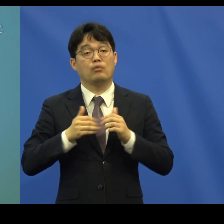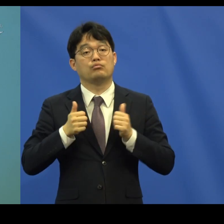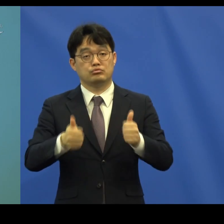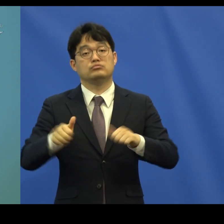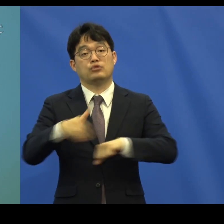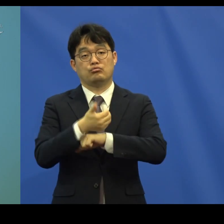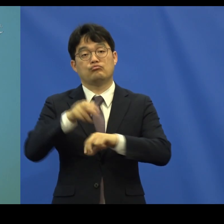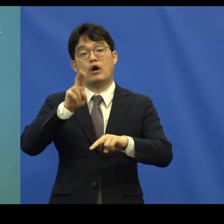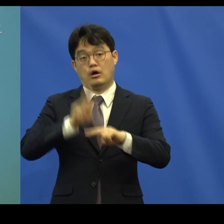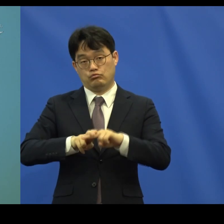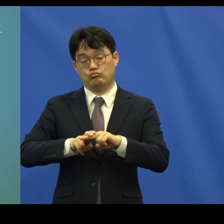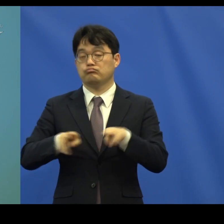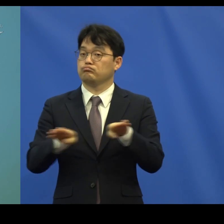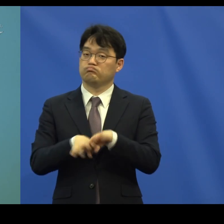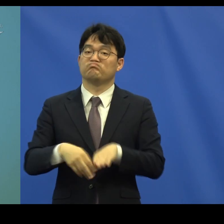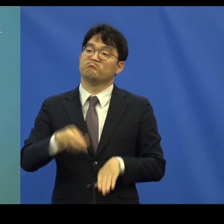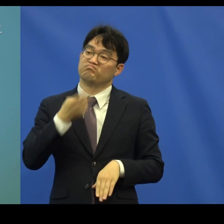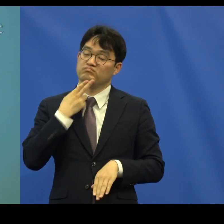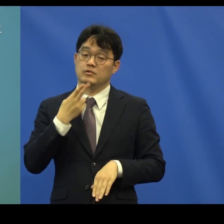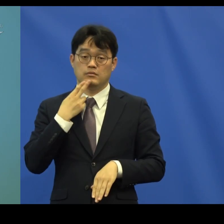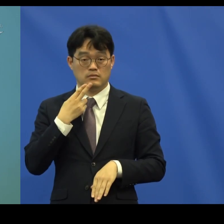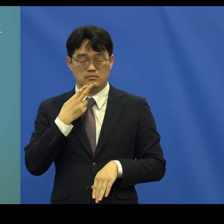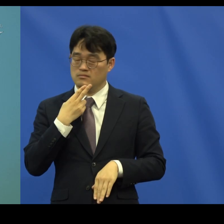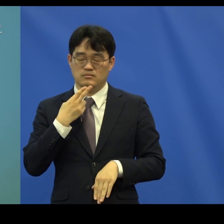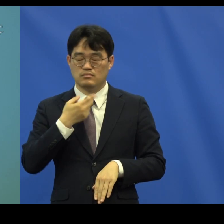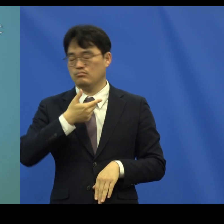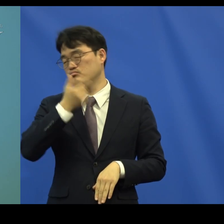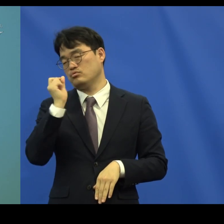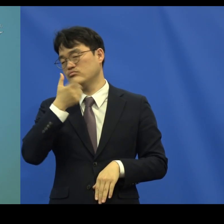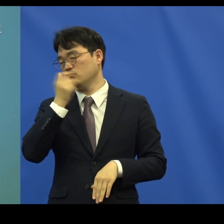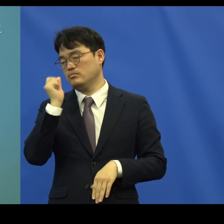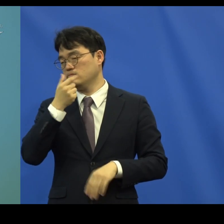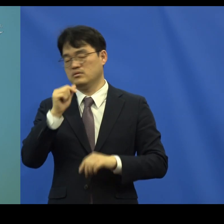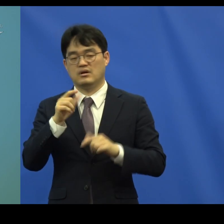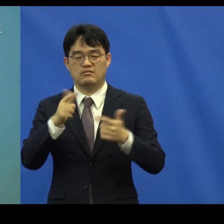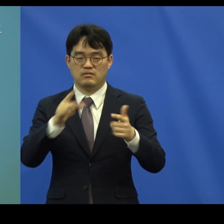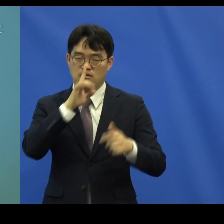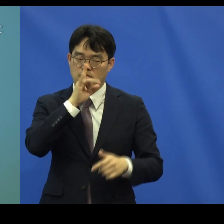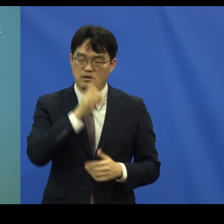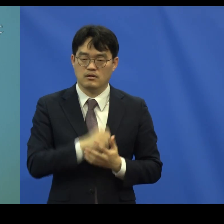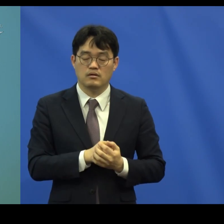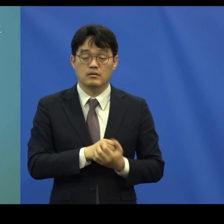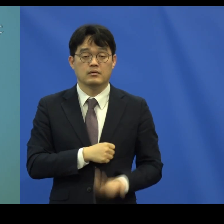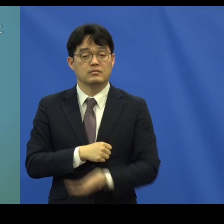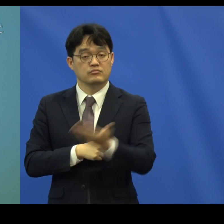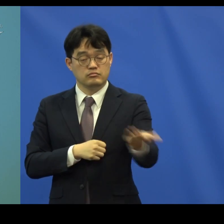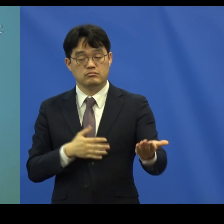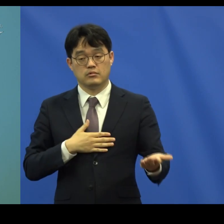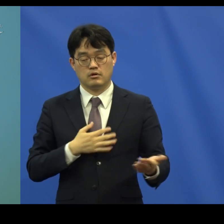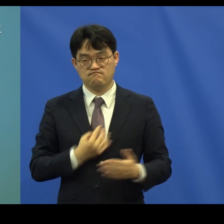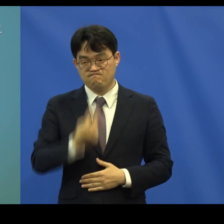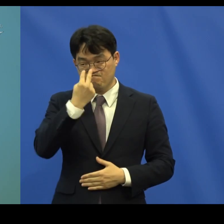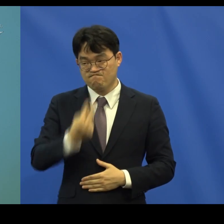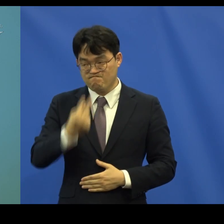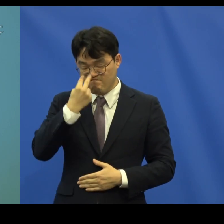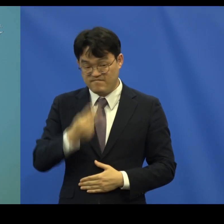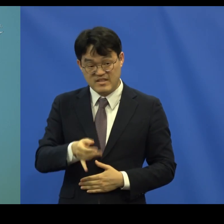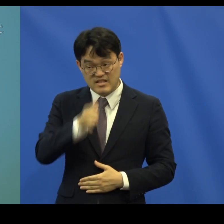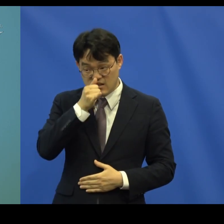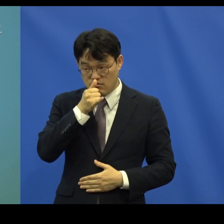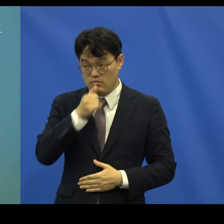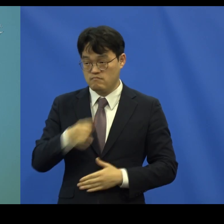여러분 다양한 교회들이 있는 것입니다. 신자도 마찬가지예요. 여러분. 오늘 내가 크게